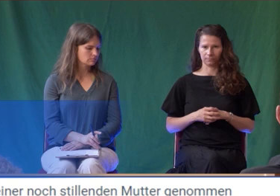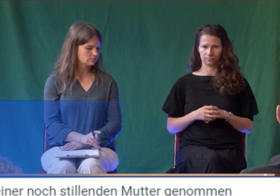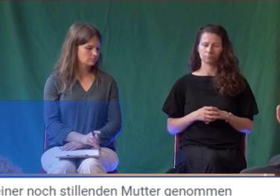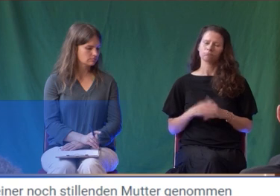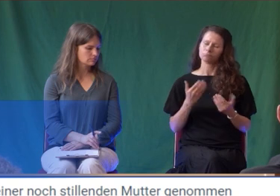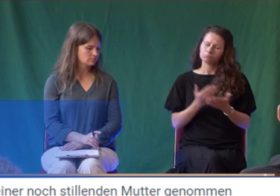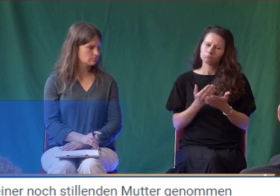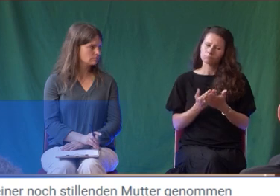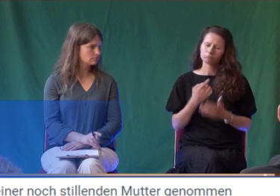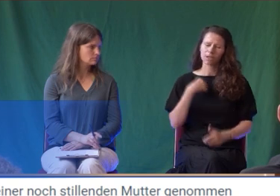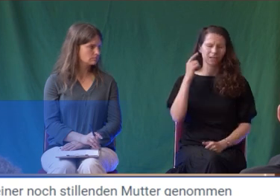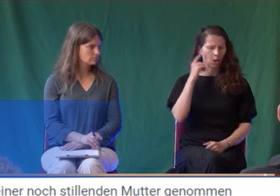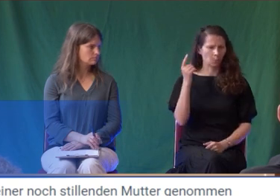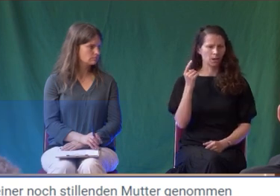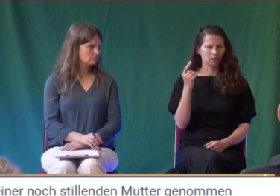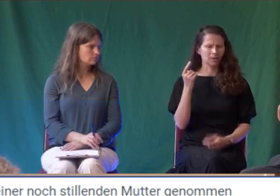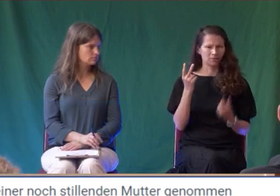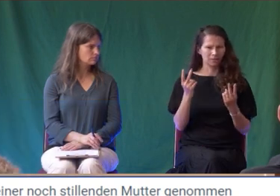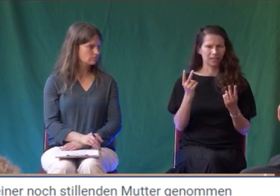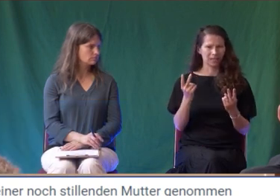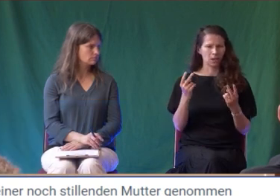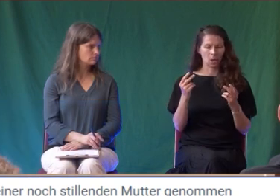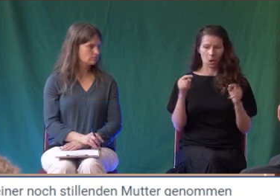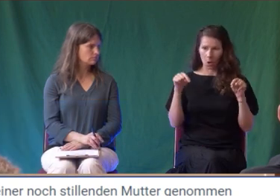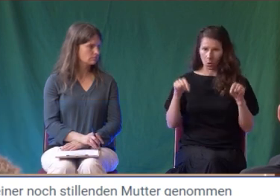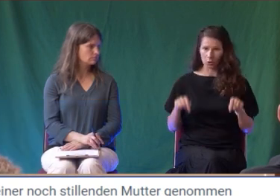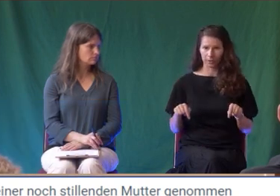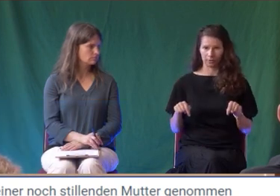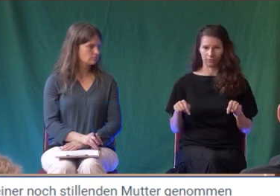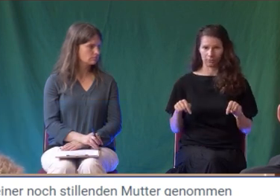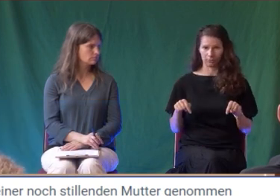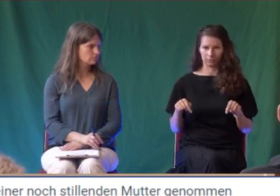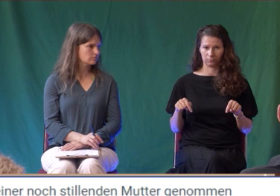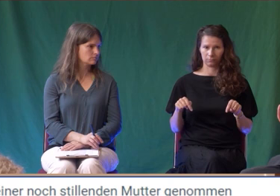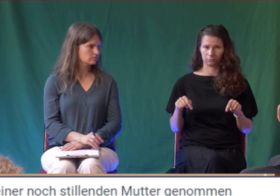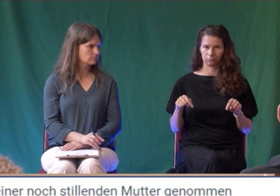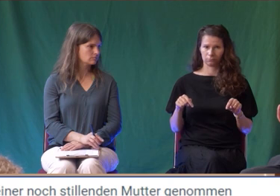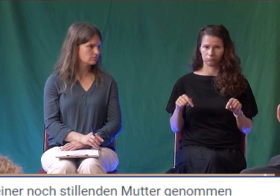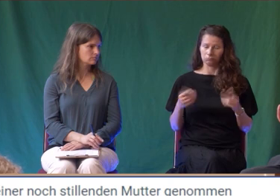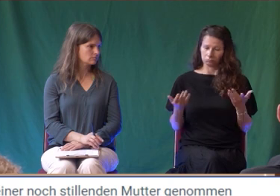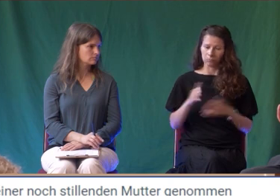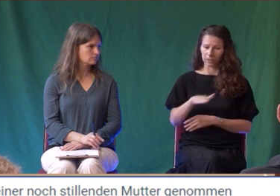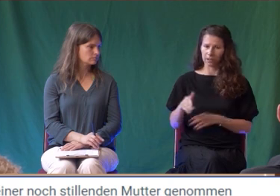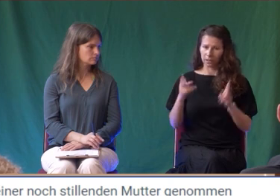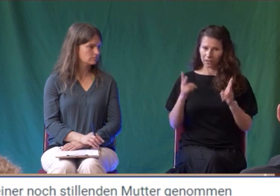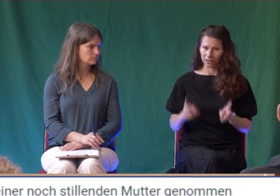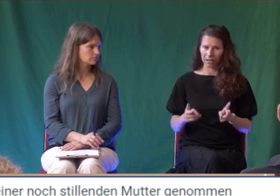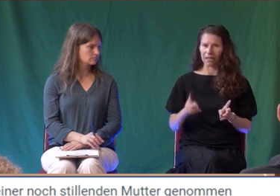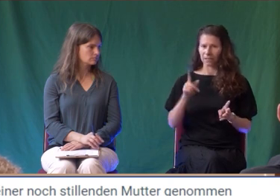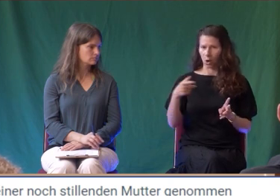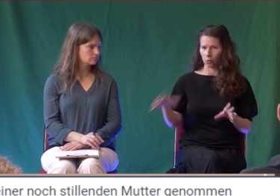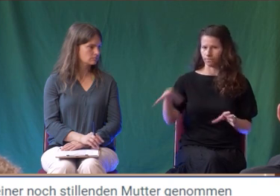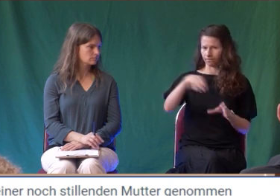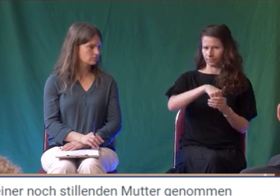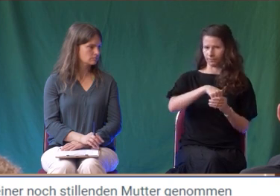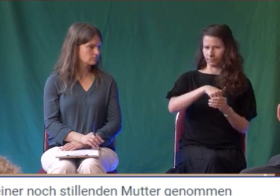es ist ganz wichtig heute auch sozusagen die diese Seite der Kinderrechte flankieren zu dem Vertrag